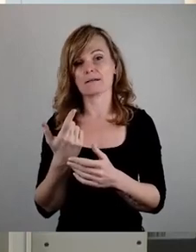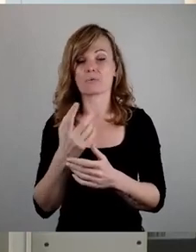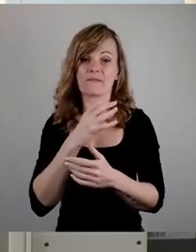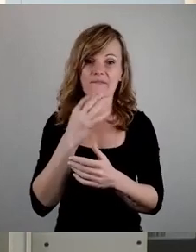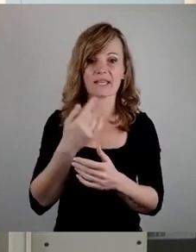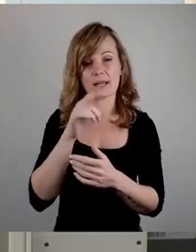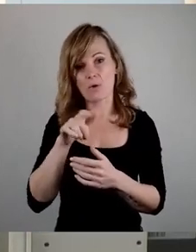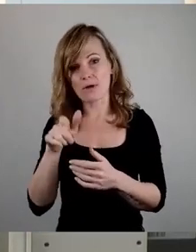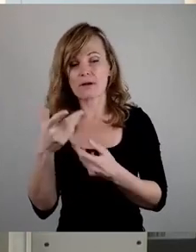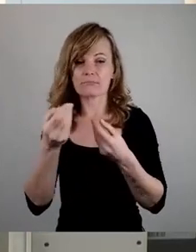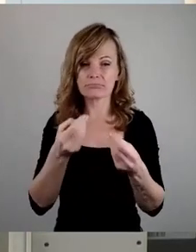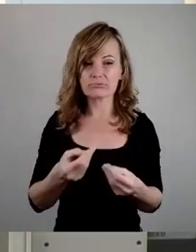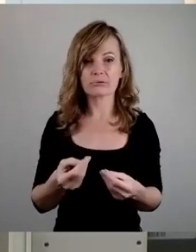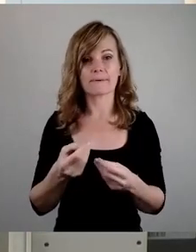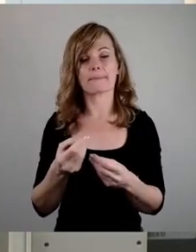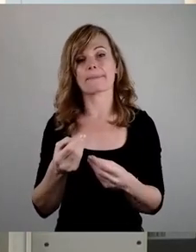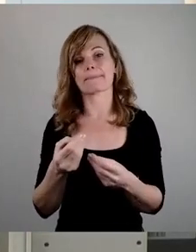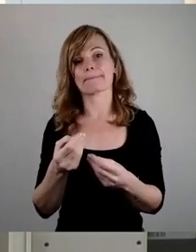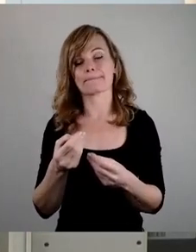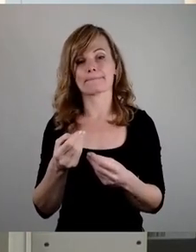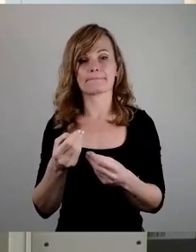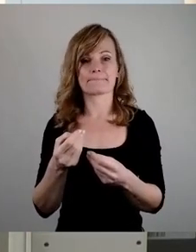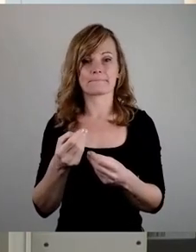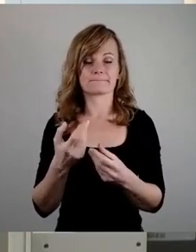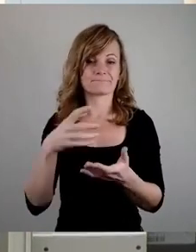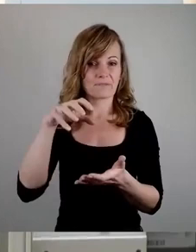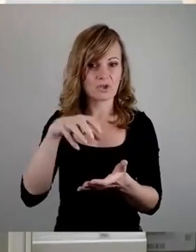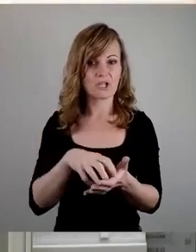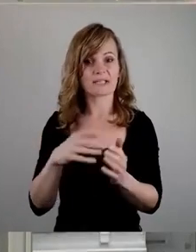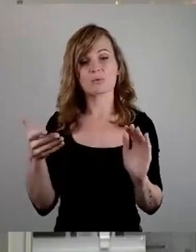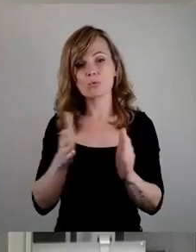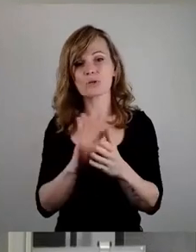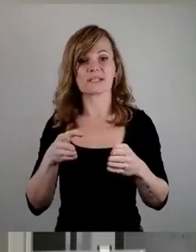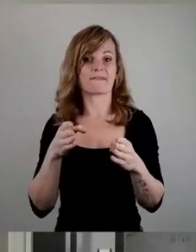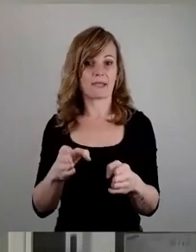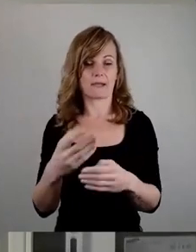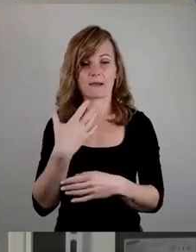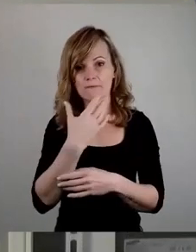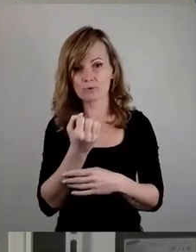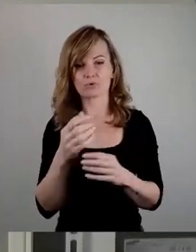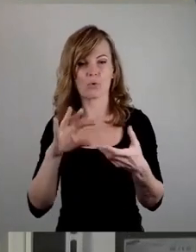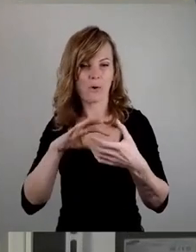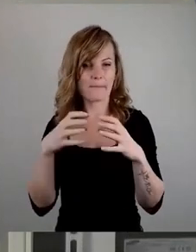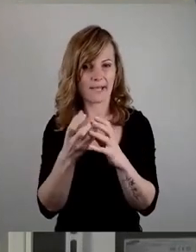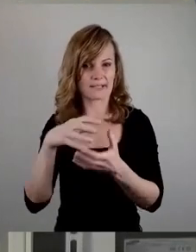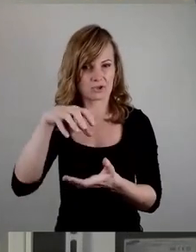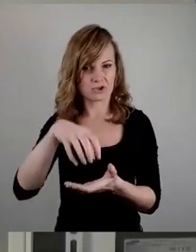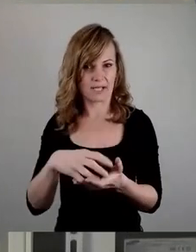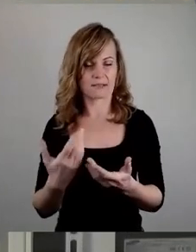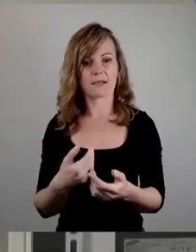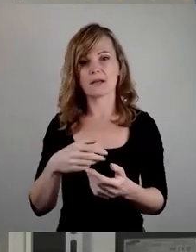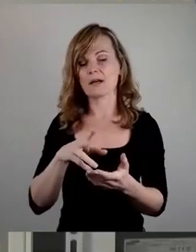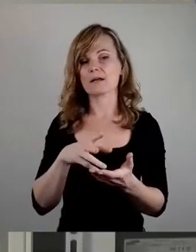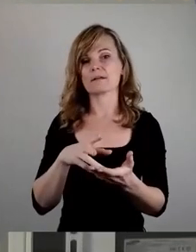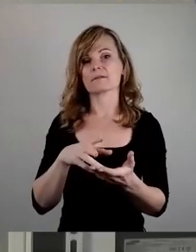Leute reden davon, wir wollen die Stadt der kurzen Wege. Wir wollen eine kompakte Stadt. Walkable City.